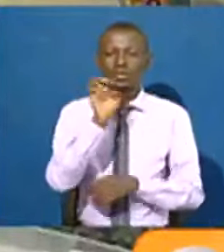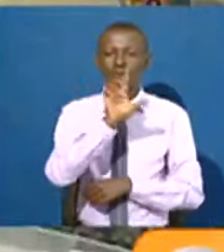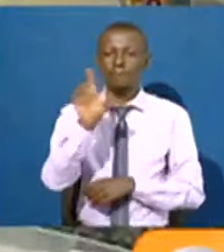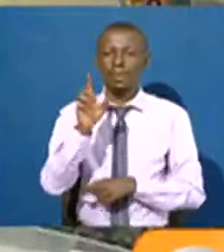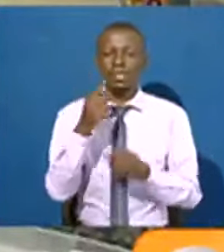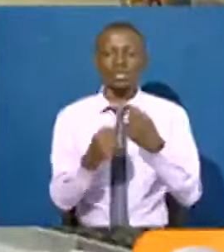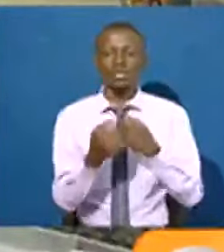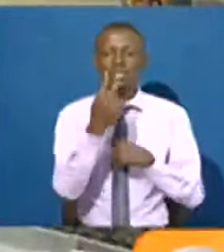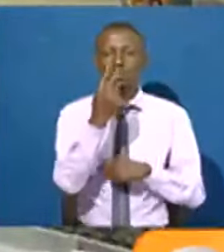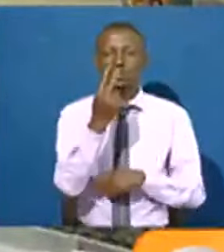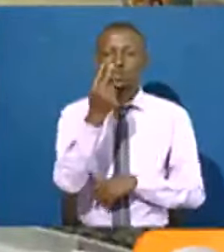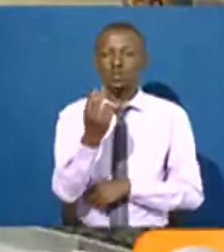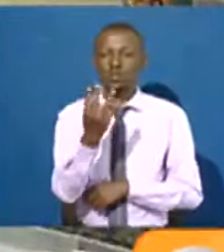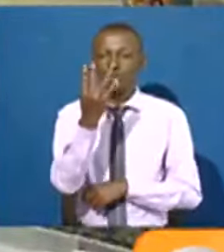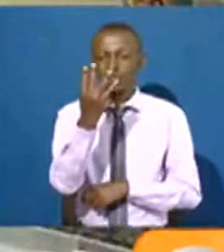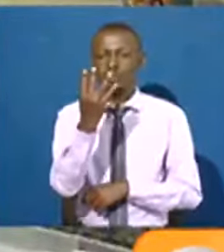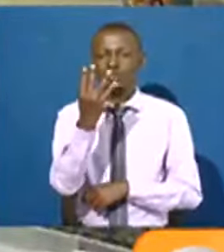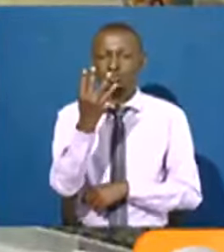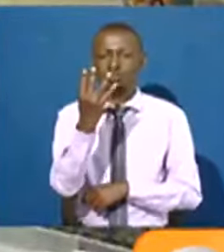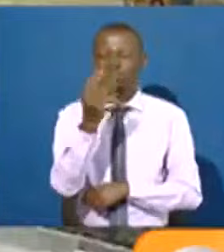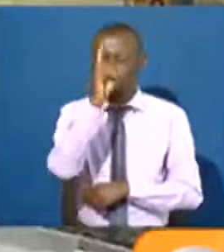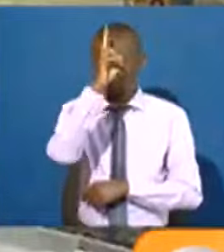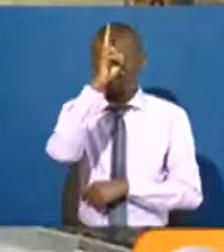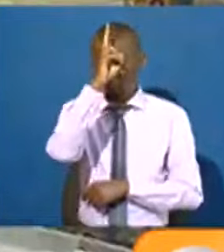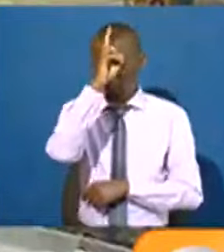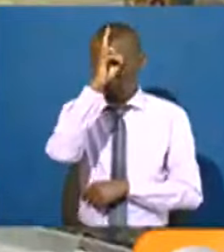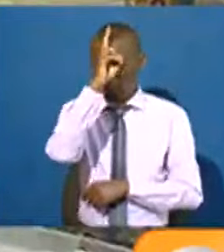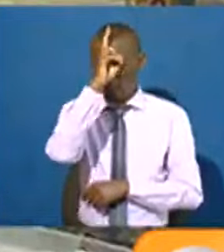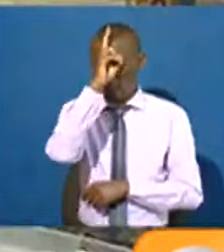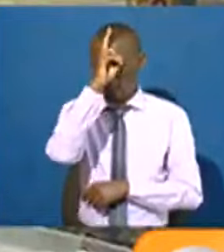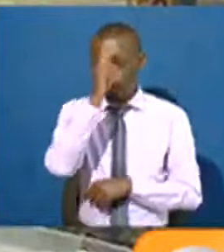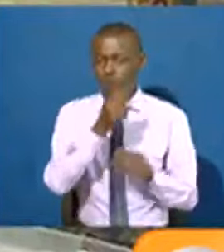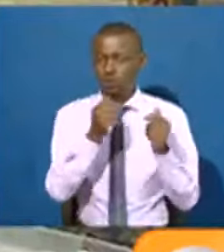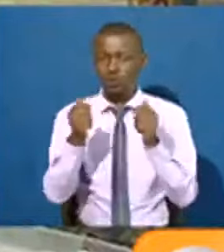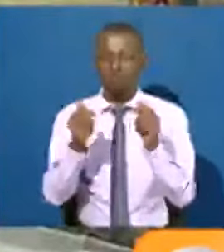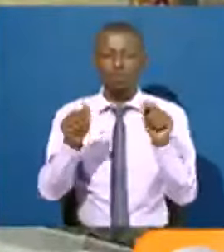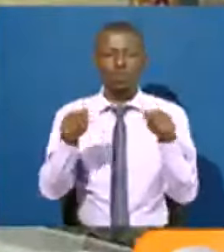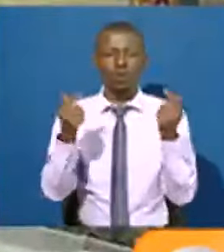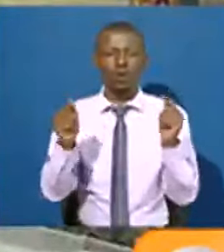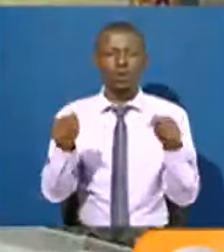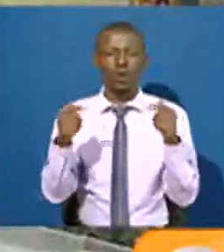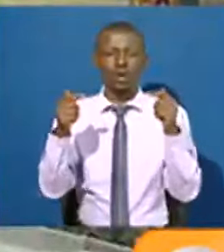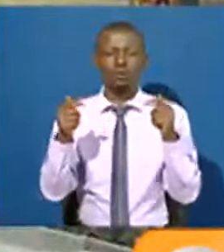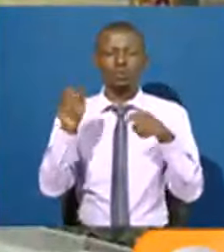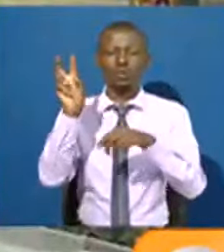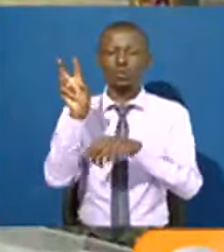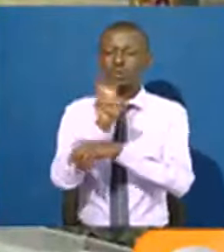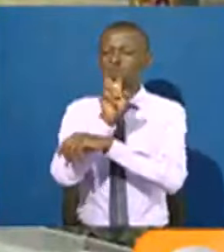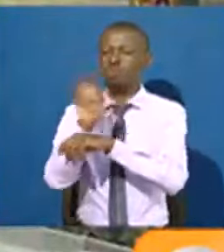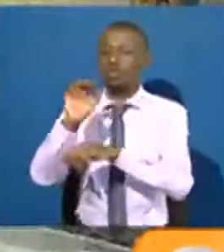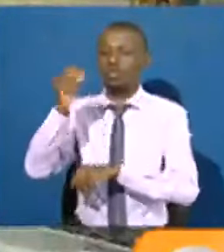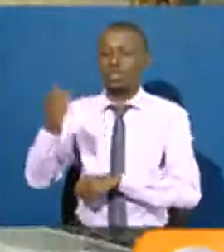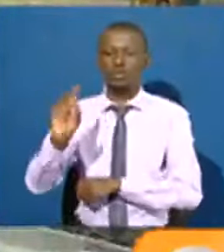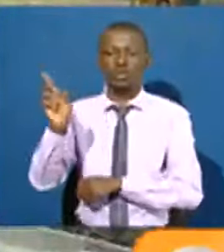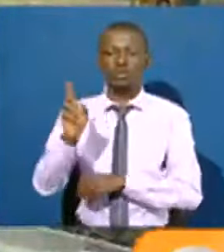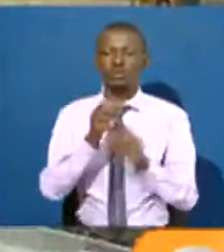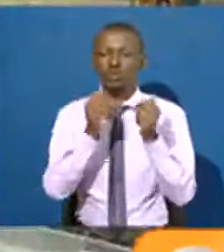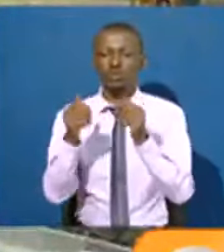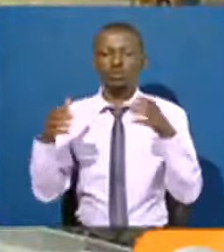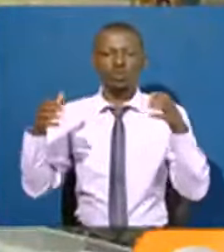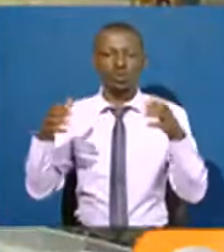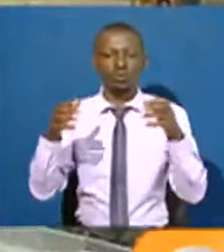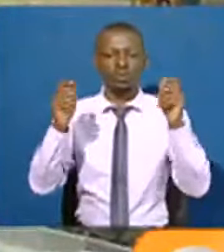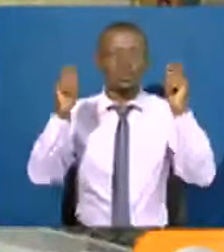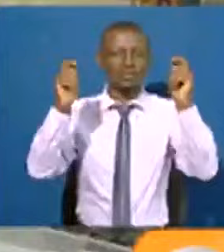mwaka 2024. Maafisa wa polisi wa kukabiliana na ghasia walishika doria katikati ya jiji kuwakabili waandamanaji